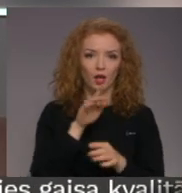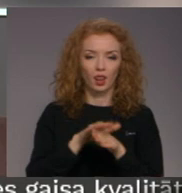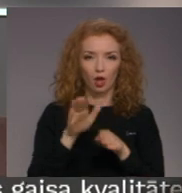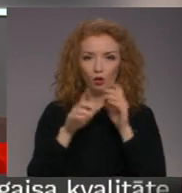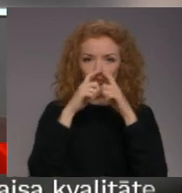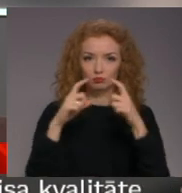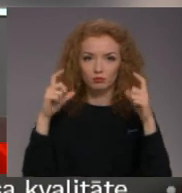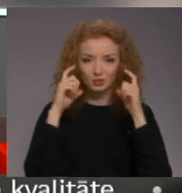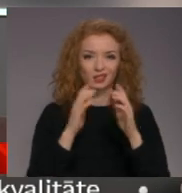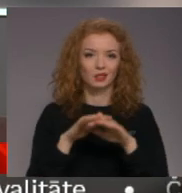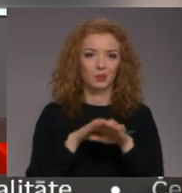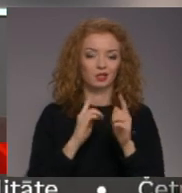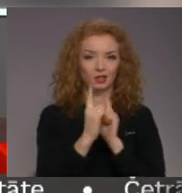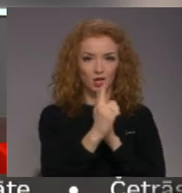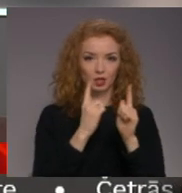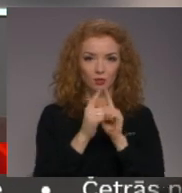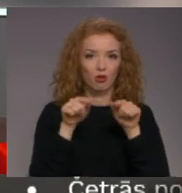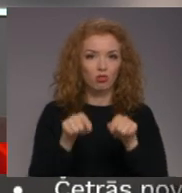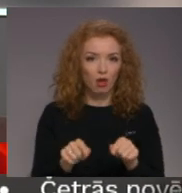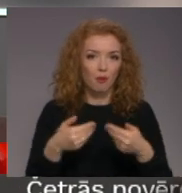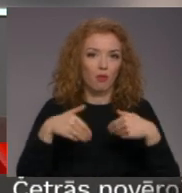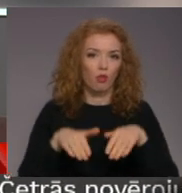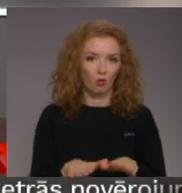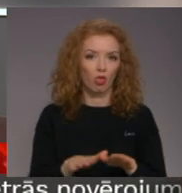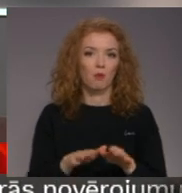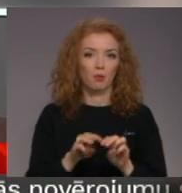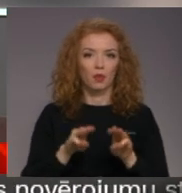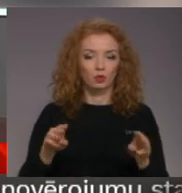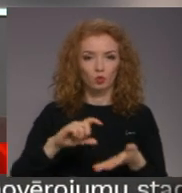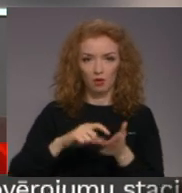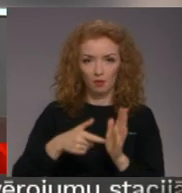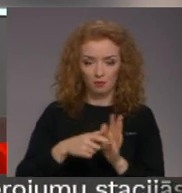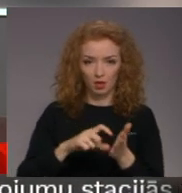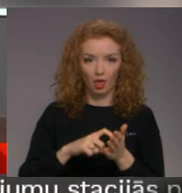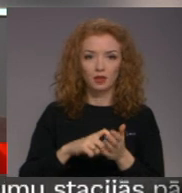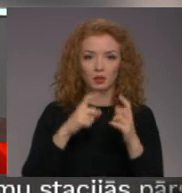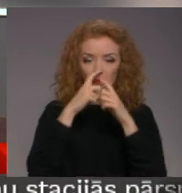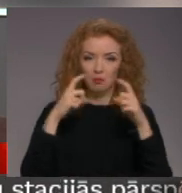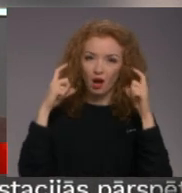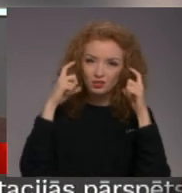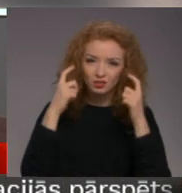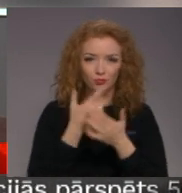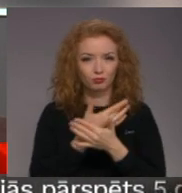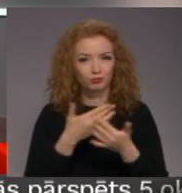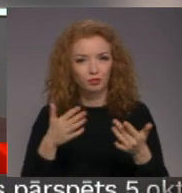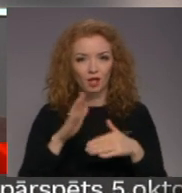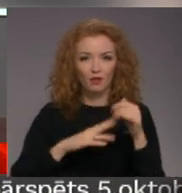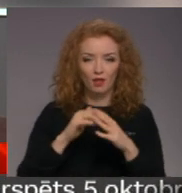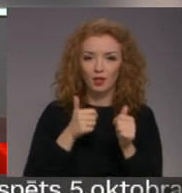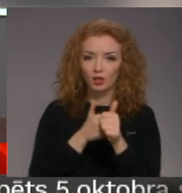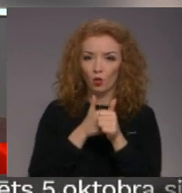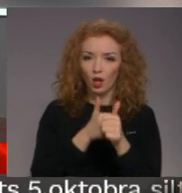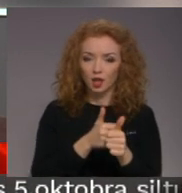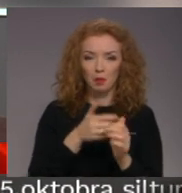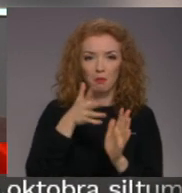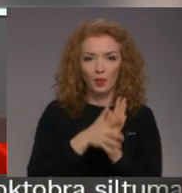būs obligāta, tā šodien lēma ministru kabinets. Piedāvāto masku daudzumam un arī kvalitātei Latvijā seko līdz patērētāju